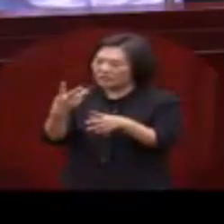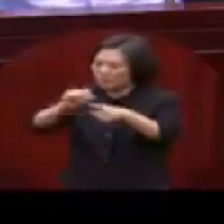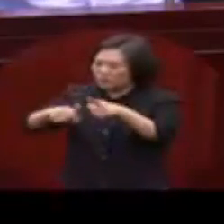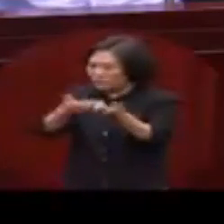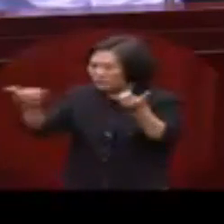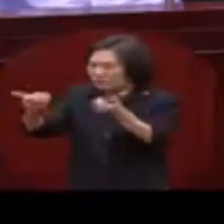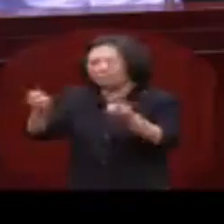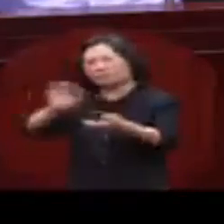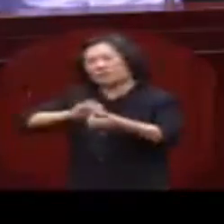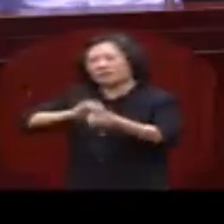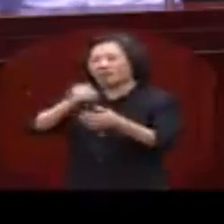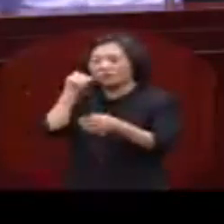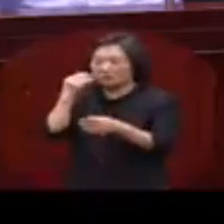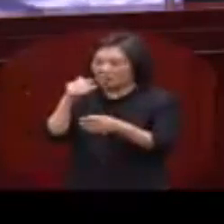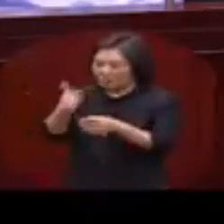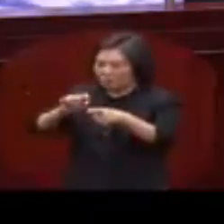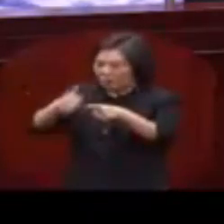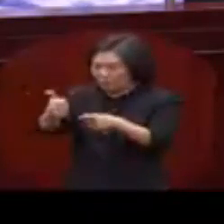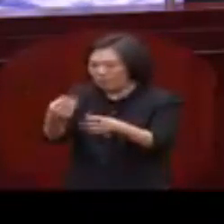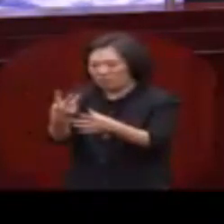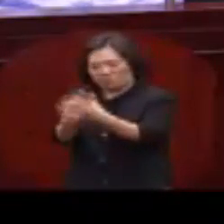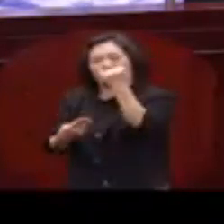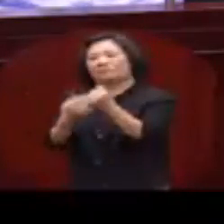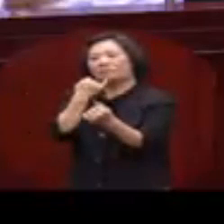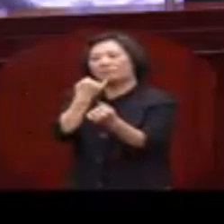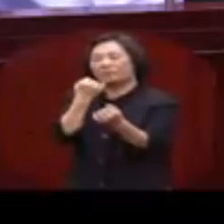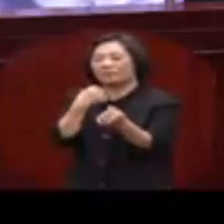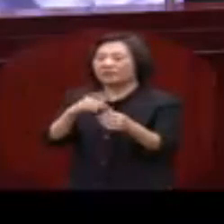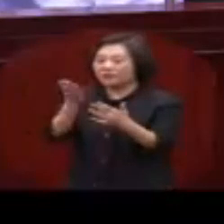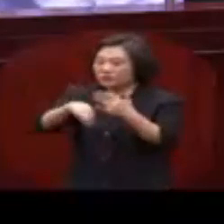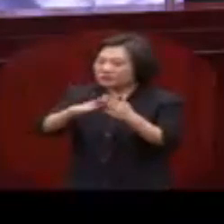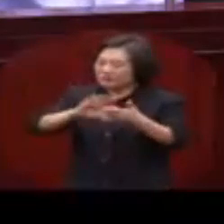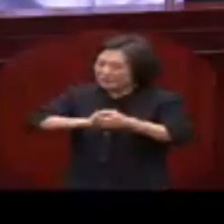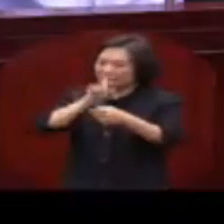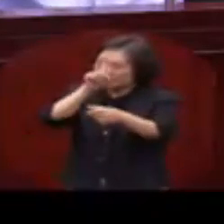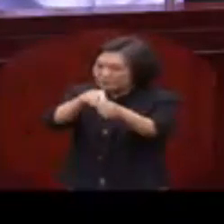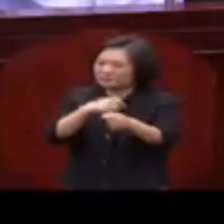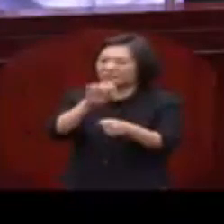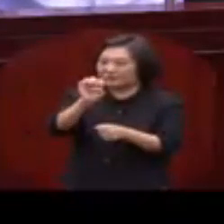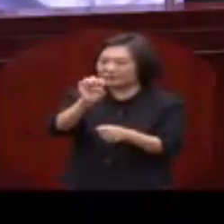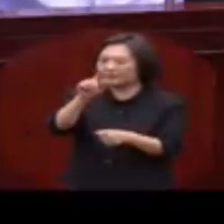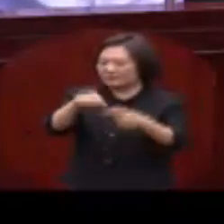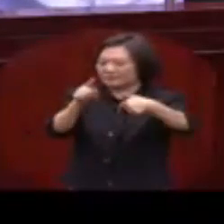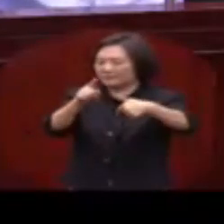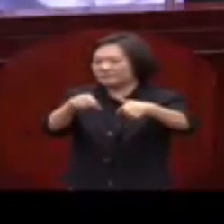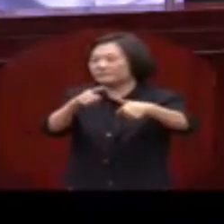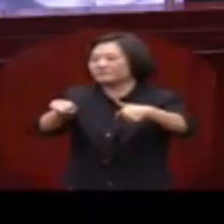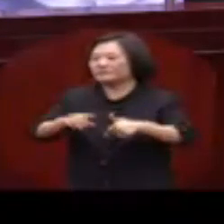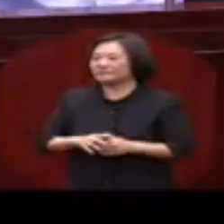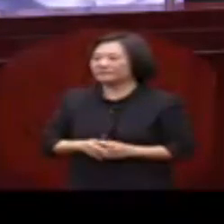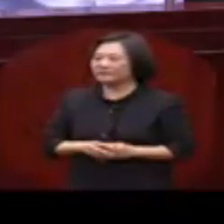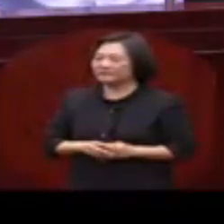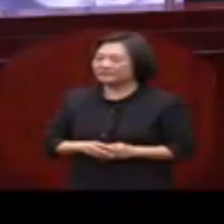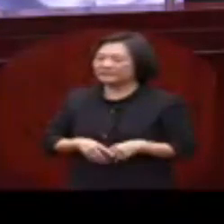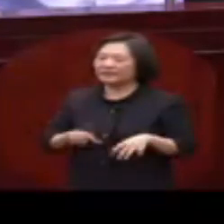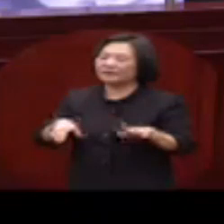要整个让整个学校要异化，所以学校异化哈是我们一个很重大的目标。那、啊、再来就是国小三年级以上所有的学